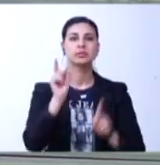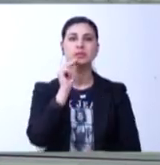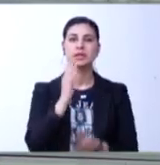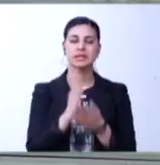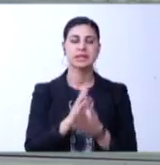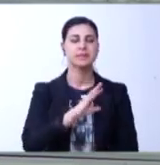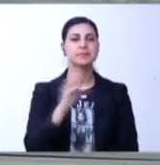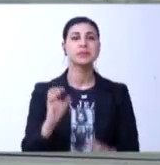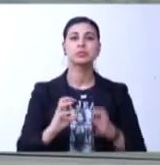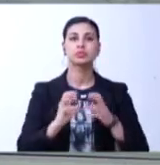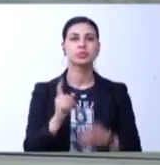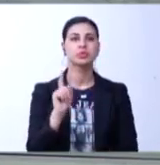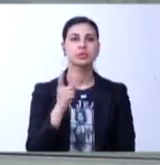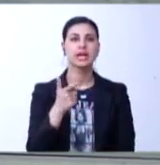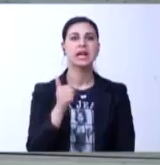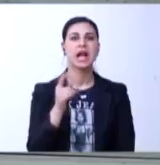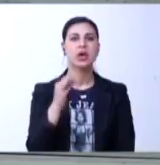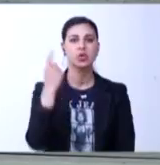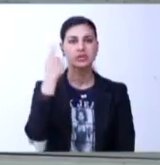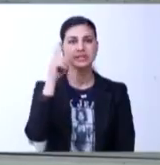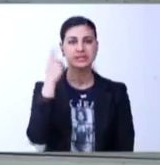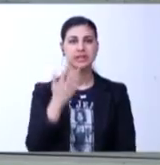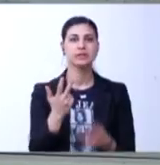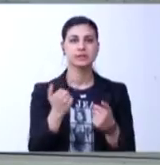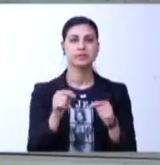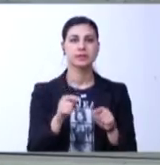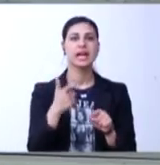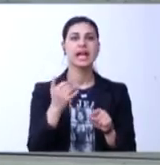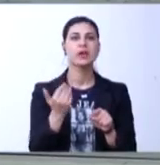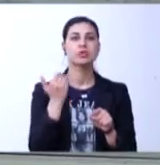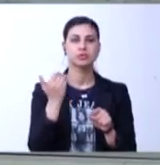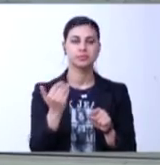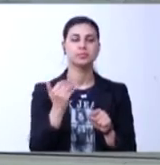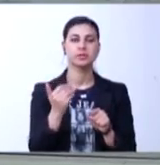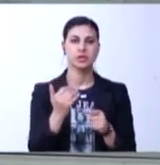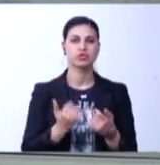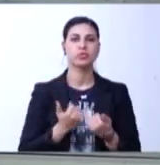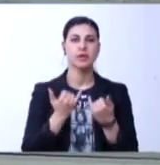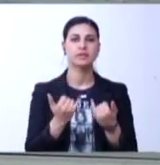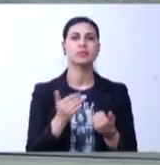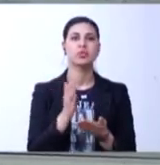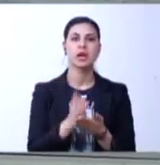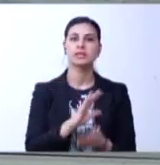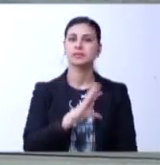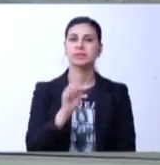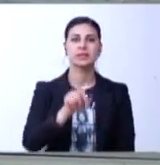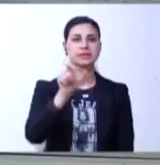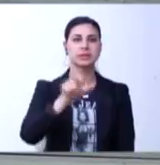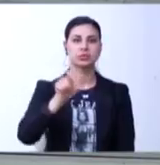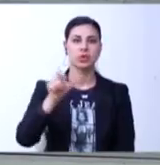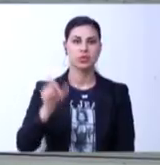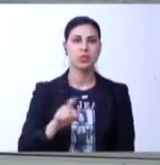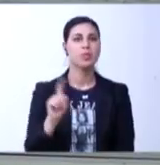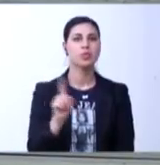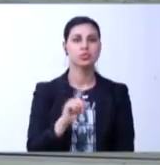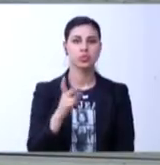მთელი მსოფლიოსათვის, რადგან გაეროს ინიციატივით, სწორედ გაეროს მიერ შემოთავაზებულია მთელი საზოგადოებისათვის,